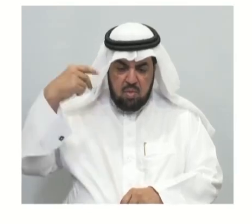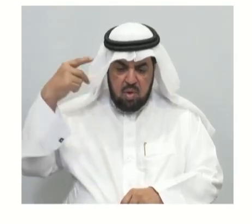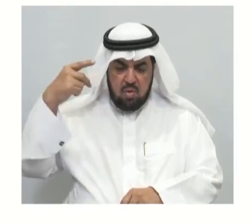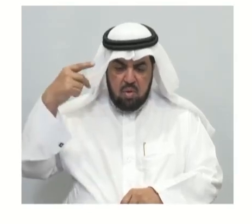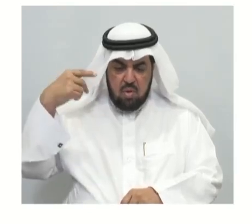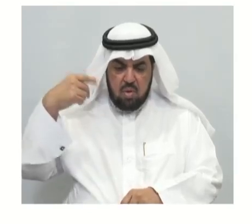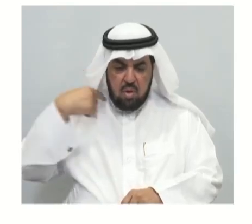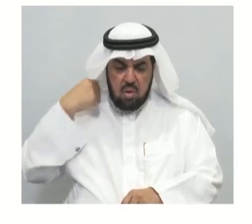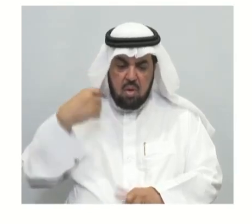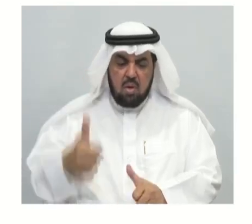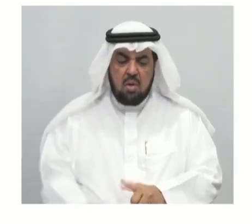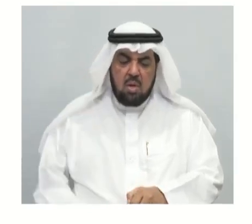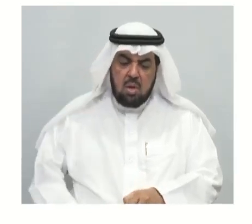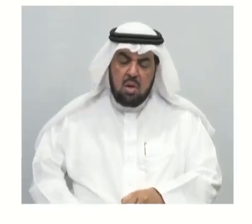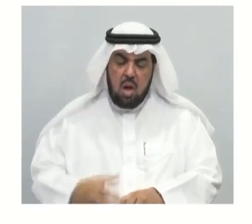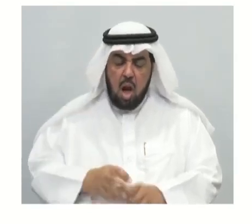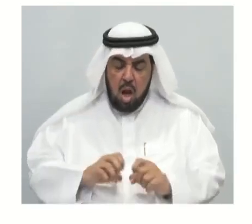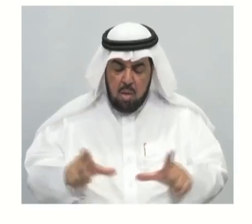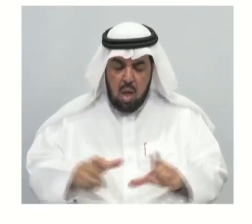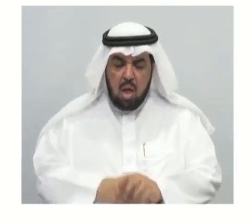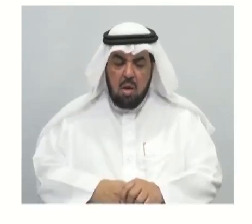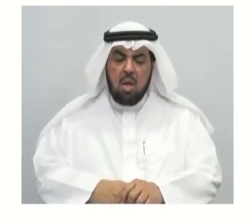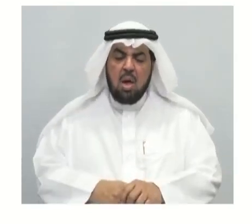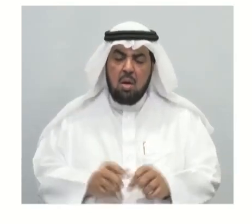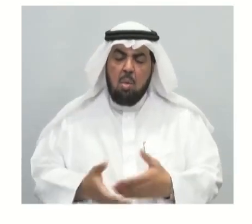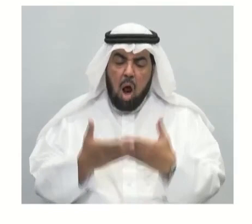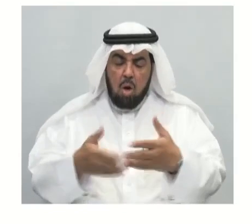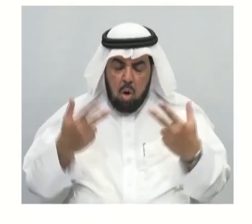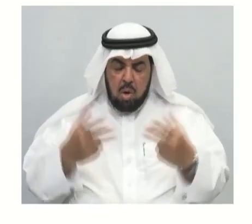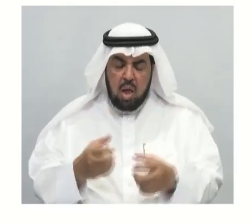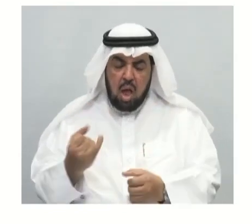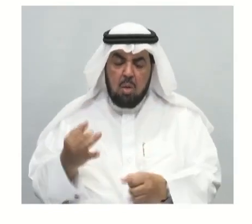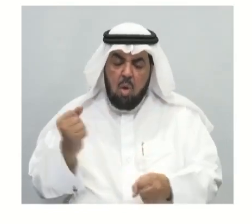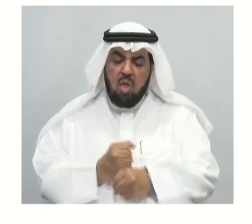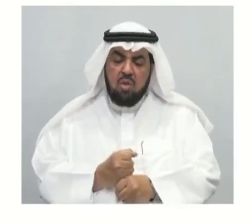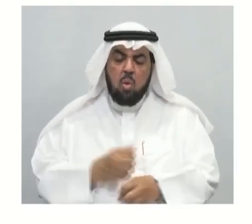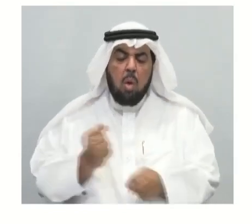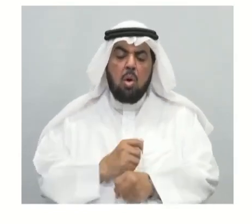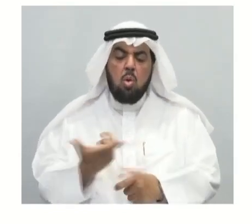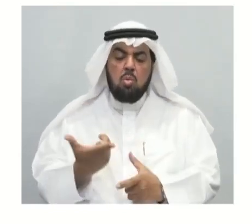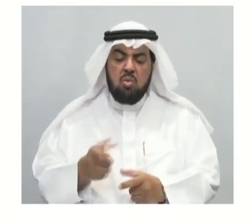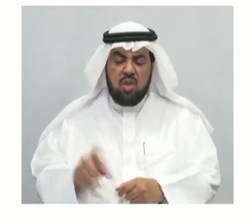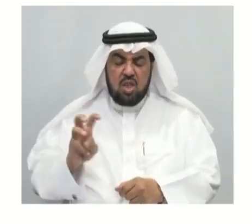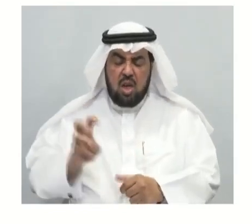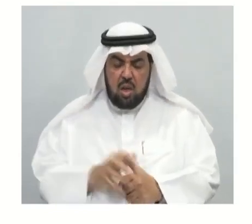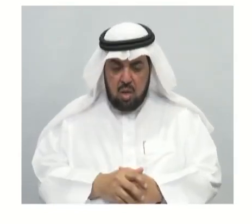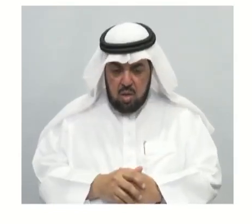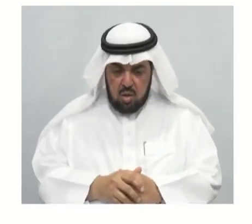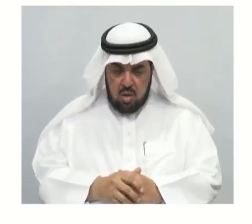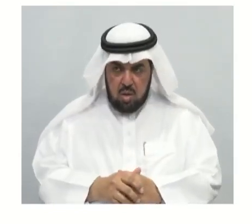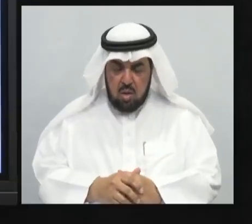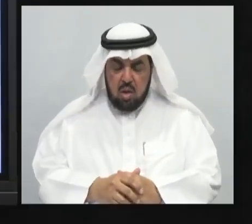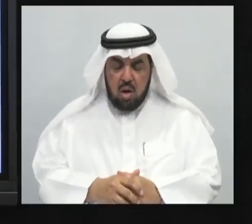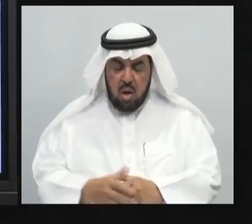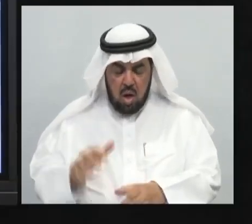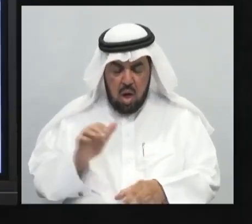الطالب احسنت الارير الاعلاميه هي تقديم معلومات عن عدد الموظفين وادوارهم في الشركه تذكر